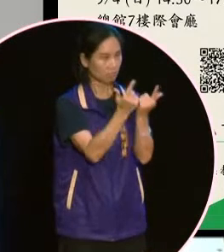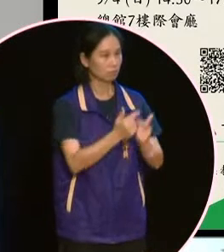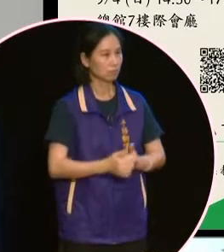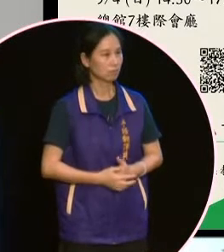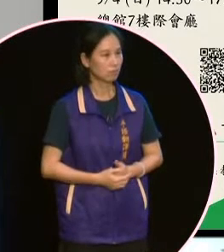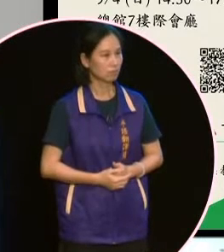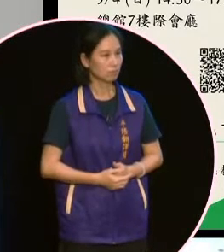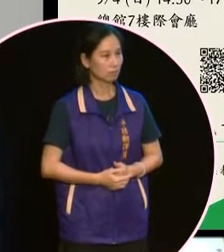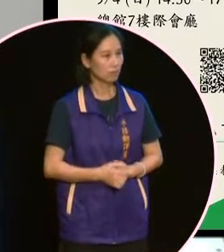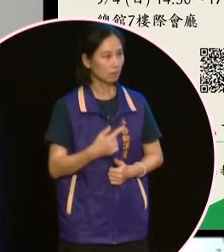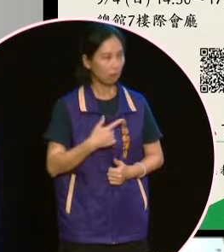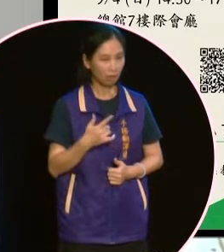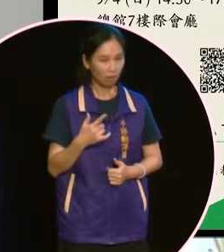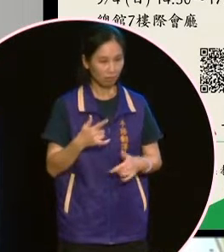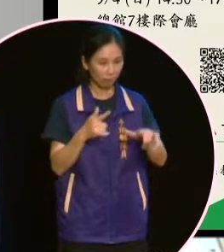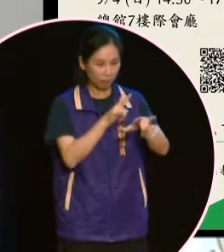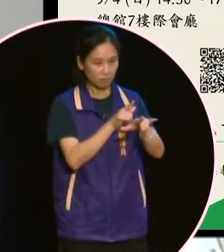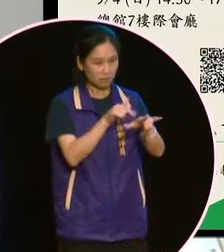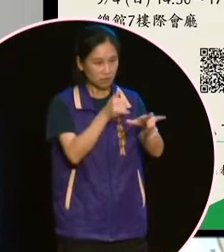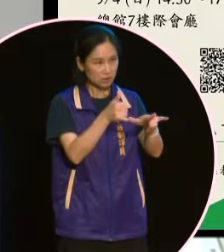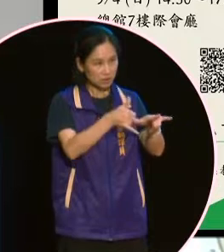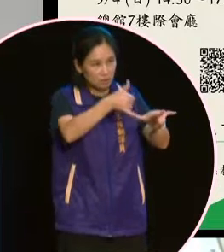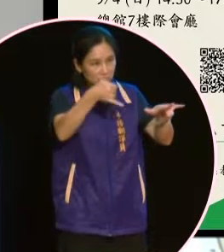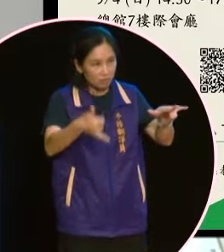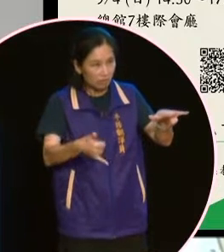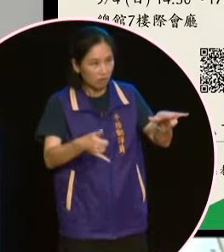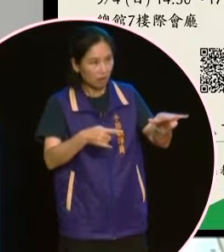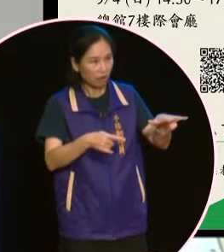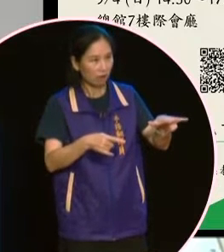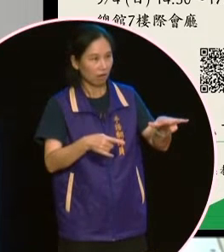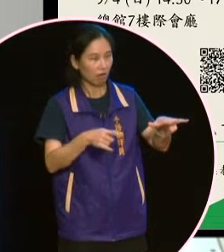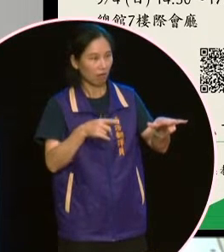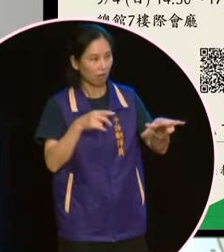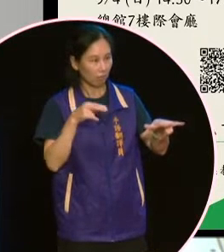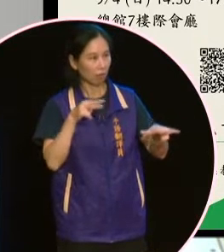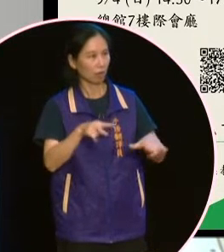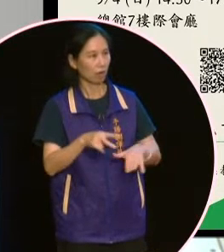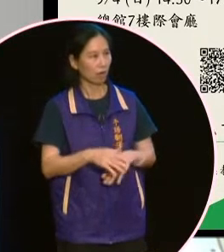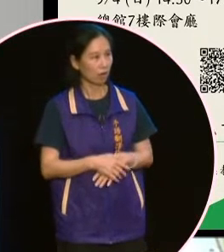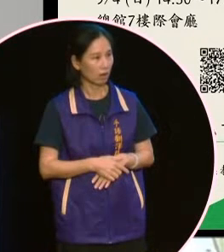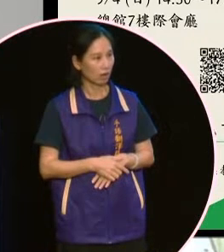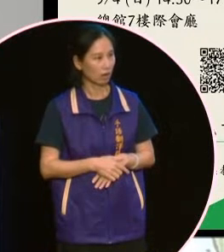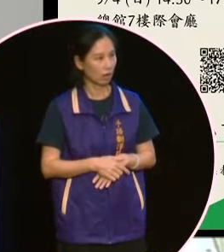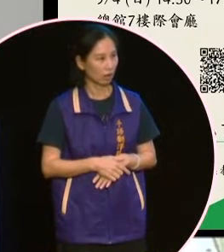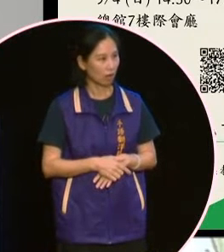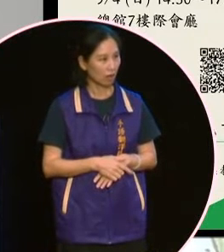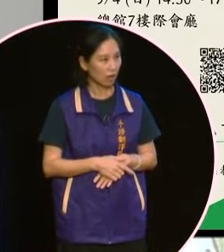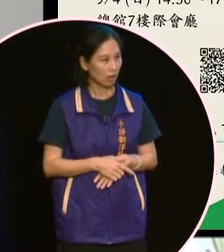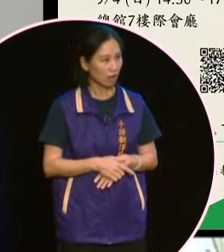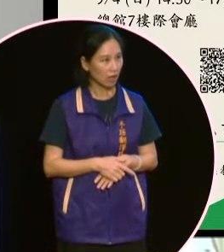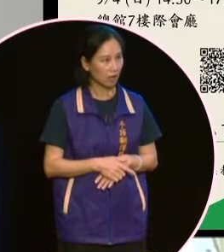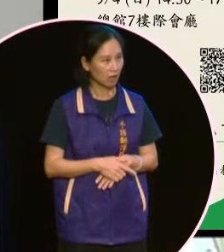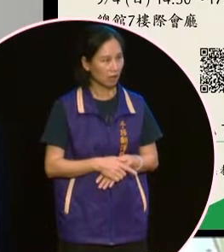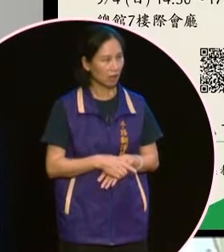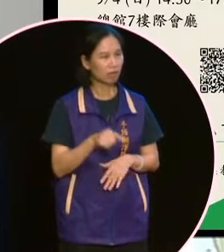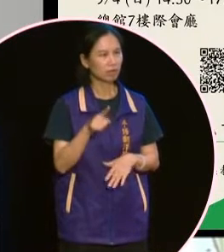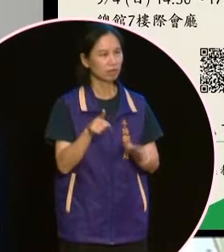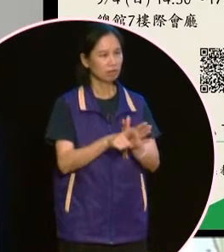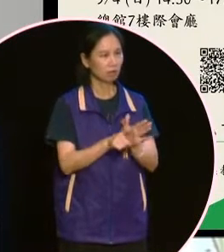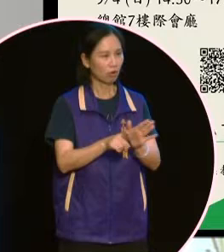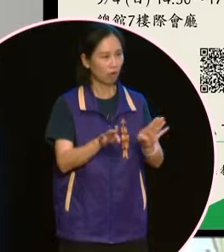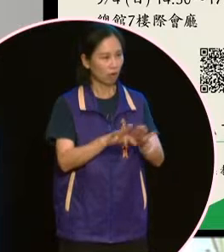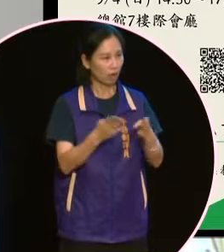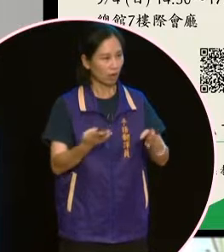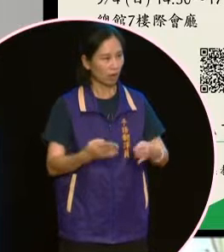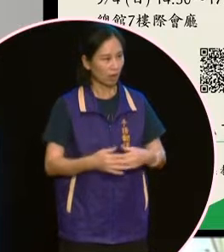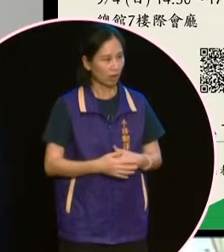个飞机下来就看到飞罗西的飞机，哇！然后第二天就开始那个中国的